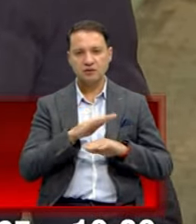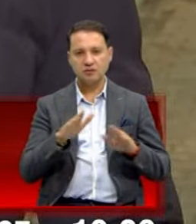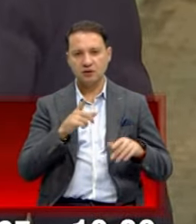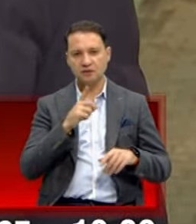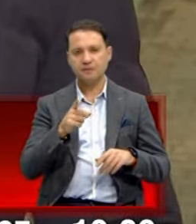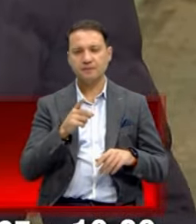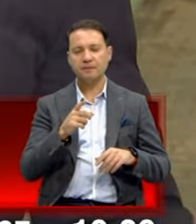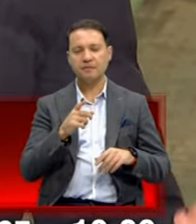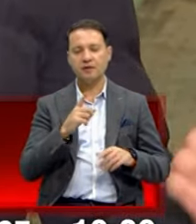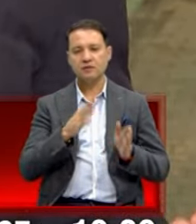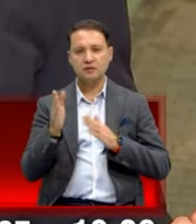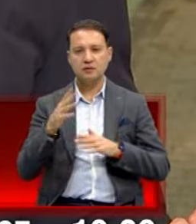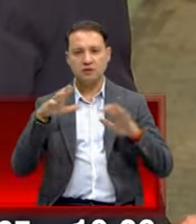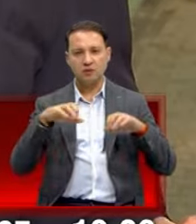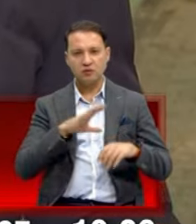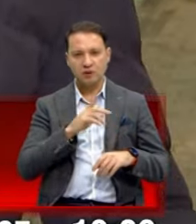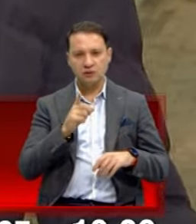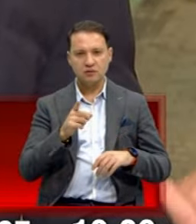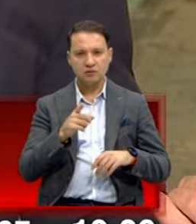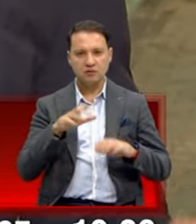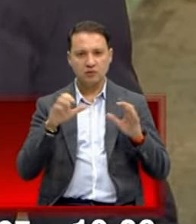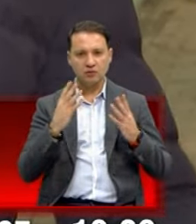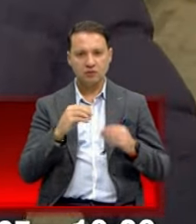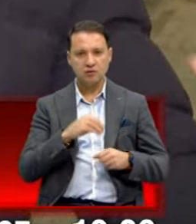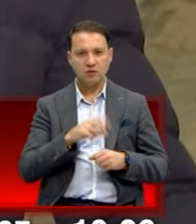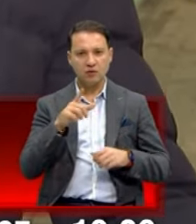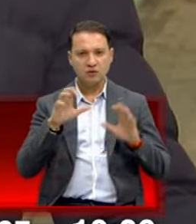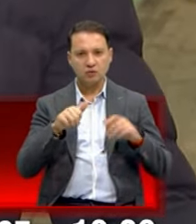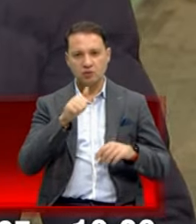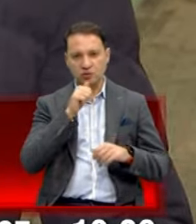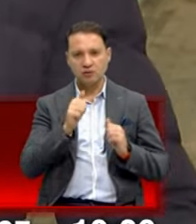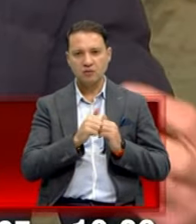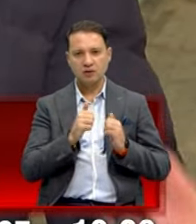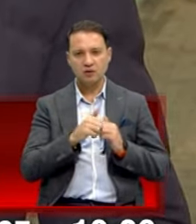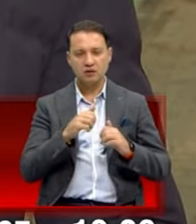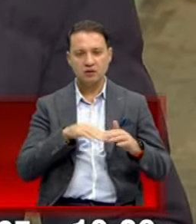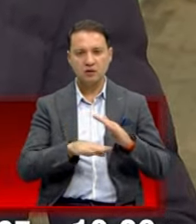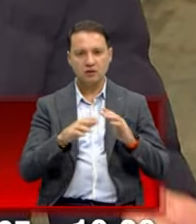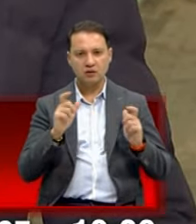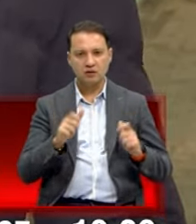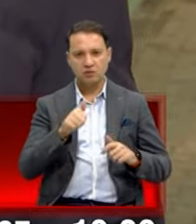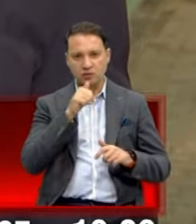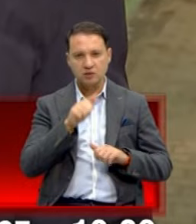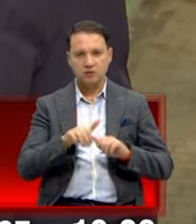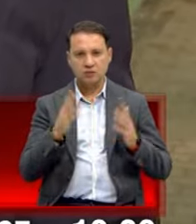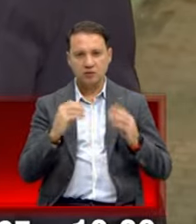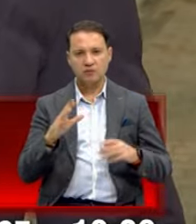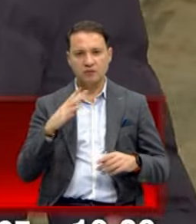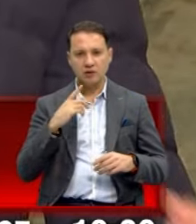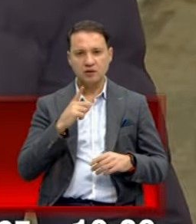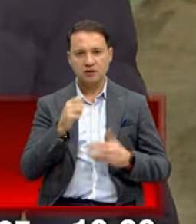tamamlandı. Tabii bir taraftan yağmur yağıyor. Yağmur yağdığı için o yağmur suyu ile birlikte yeraltı sularına sızma olasılığı da